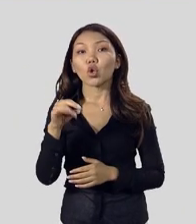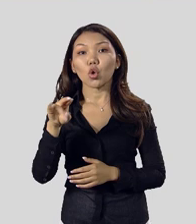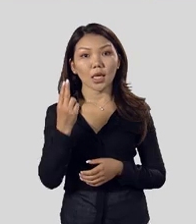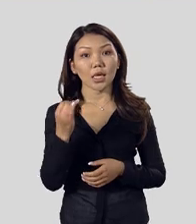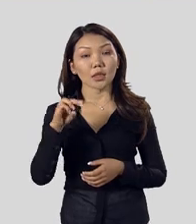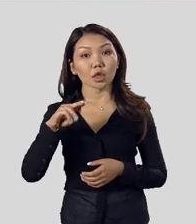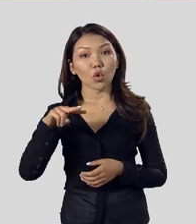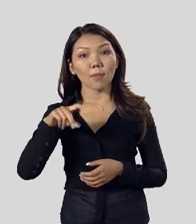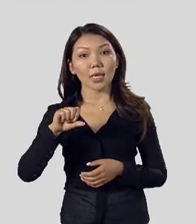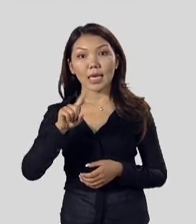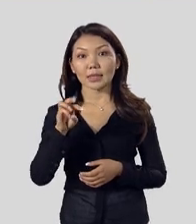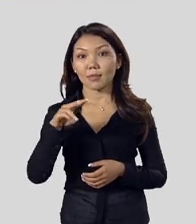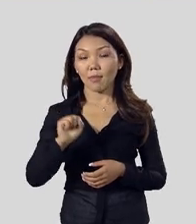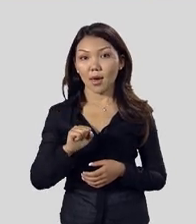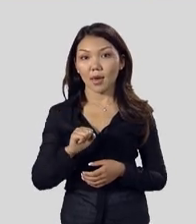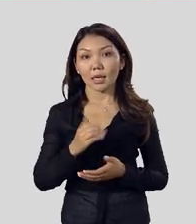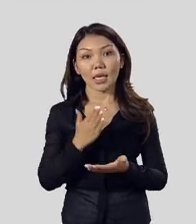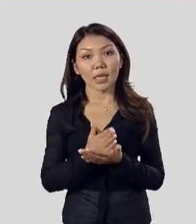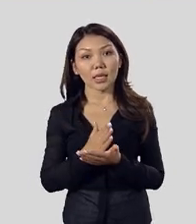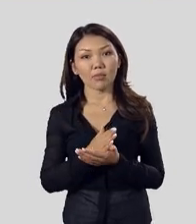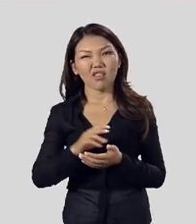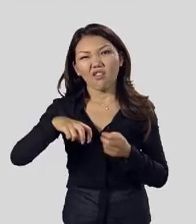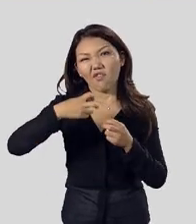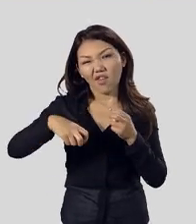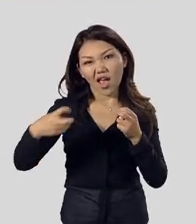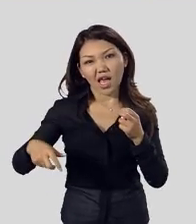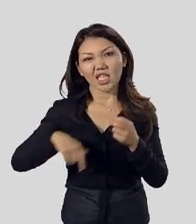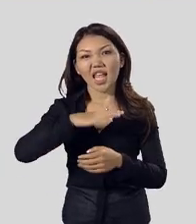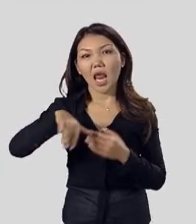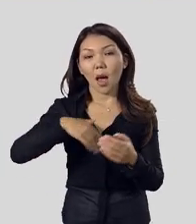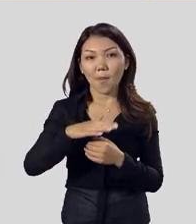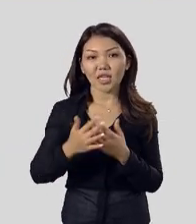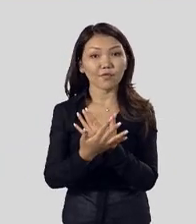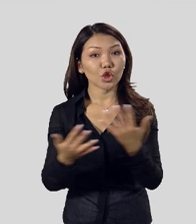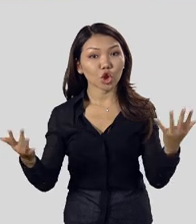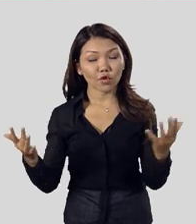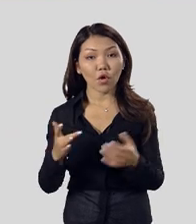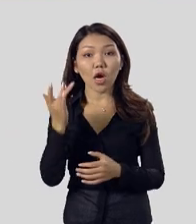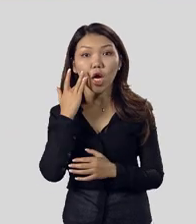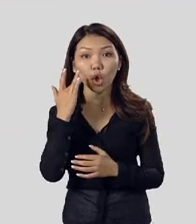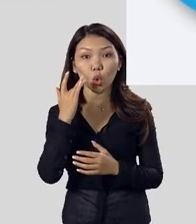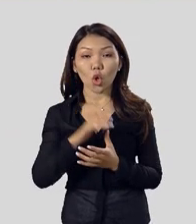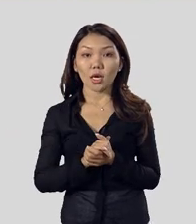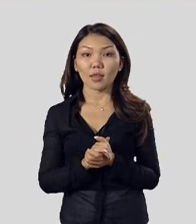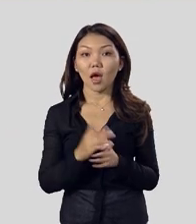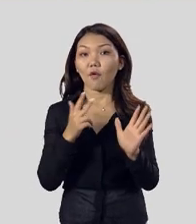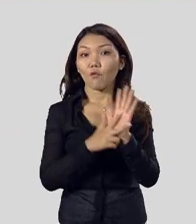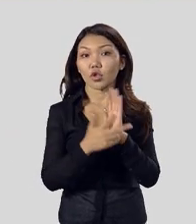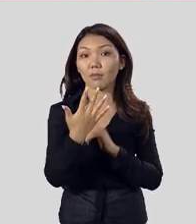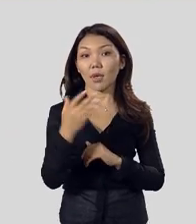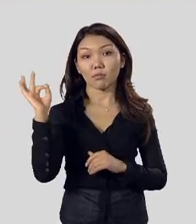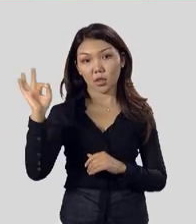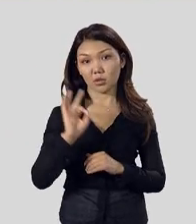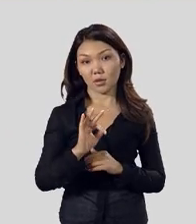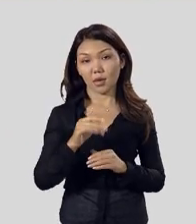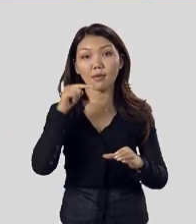цитоплазма представляет собой вязкая гелеобразное вещество которое на 85 процентов